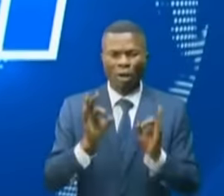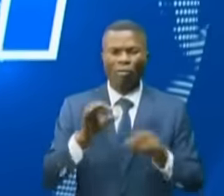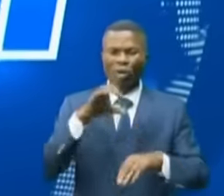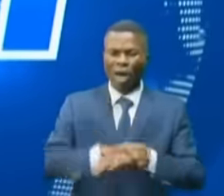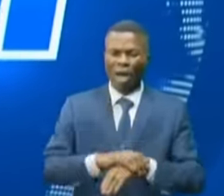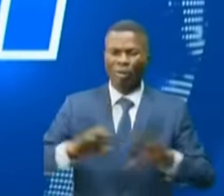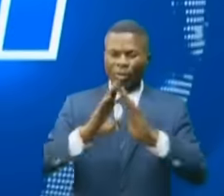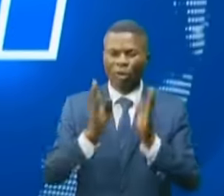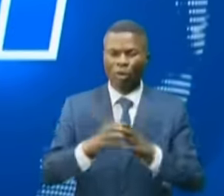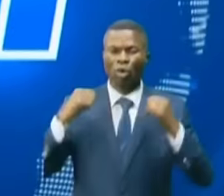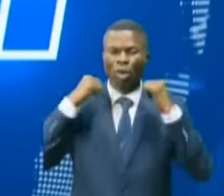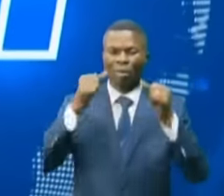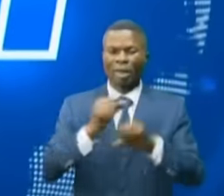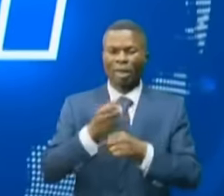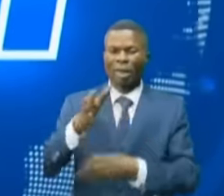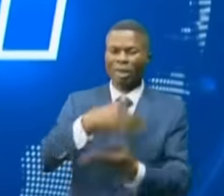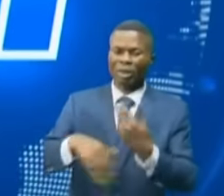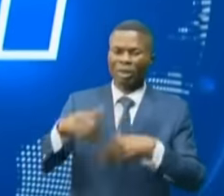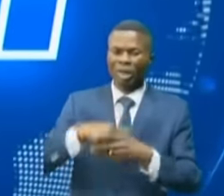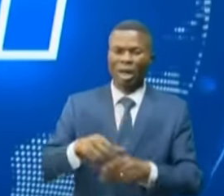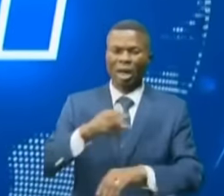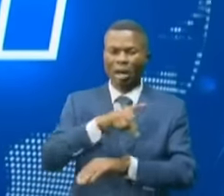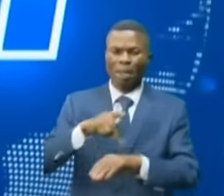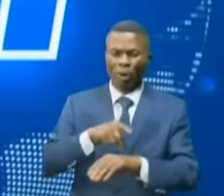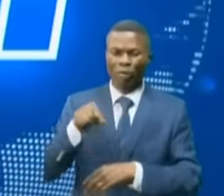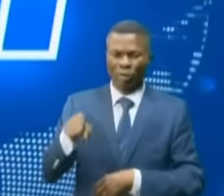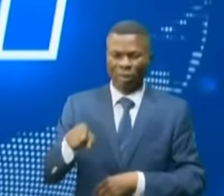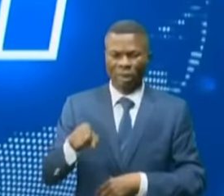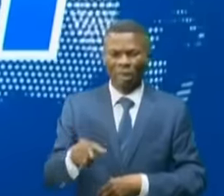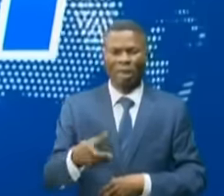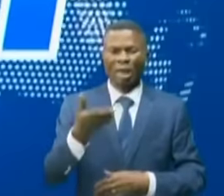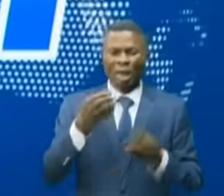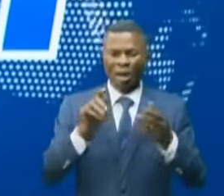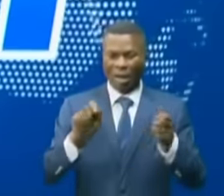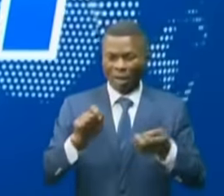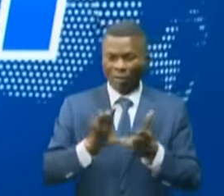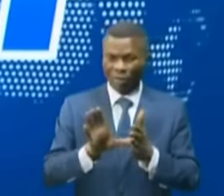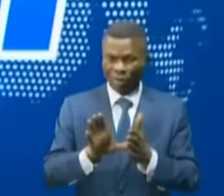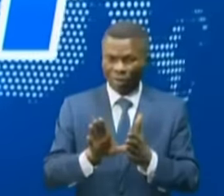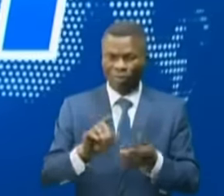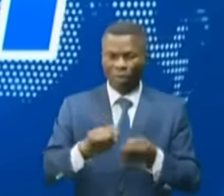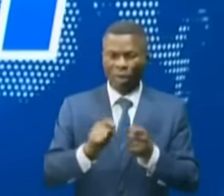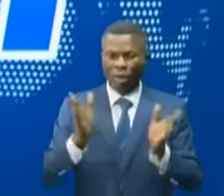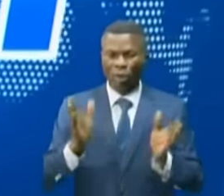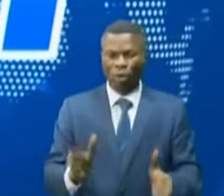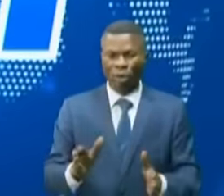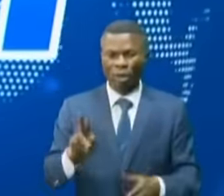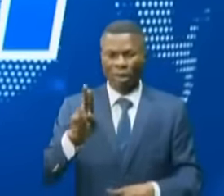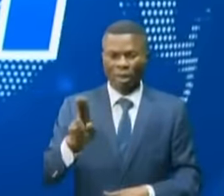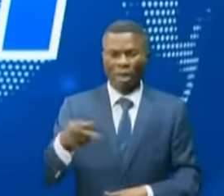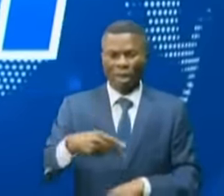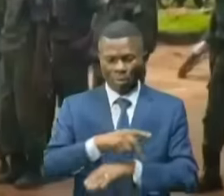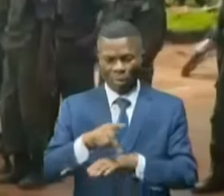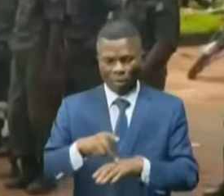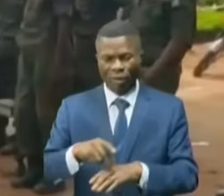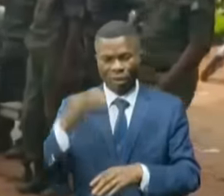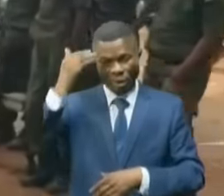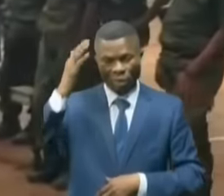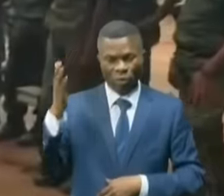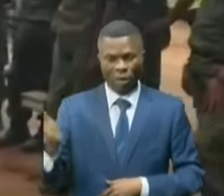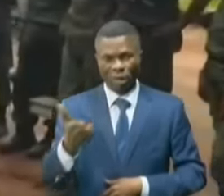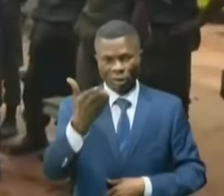les malfrats qui sèment la terreur dans ces coins du pays. C'est un reportage de nos confrères de province.